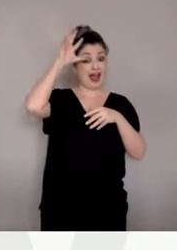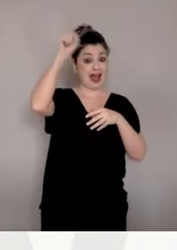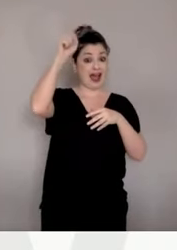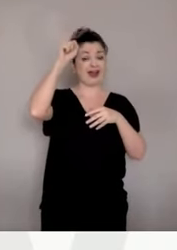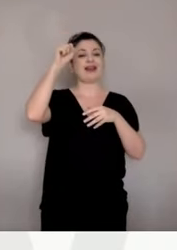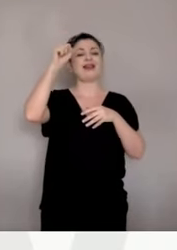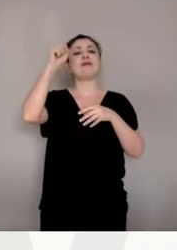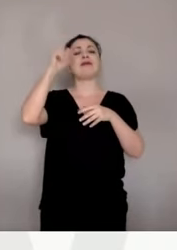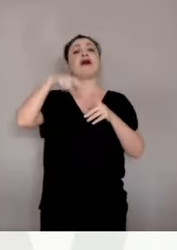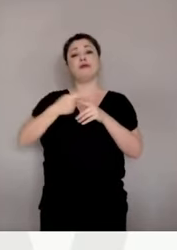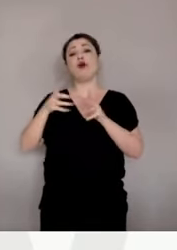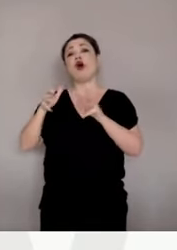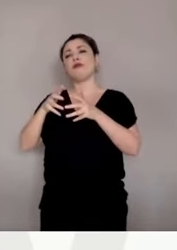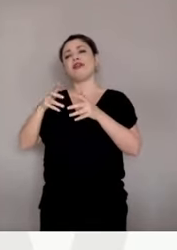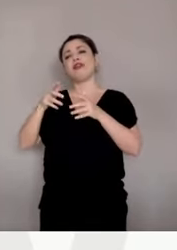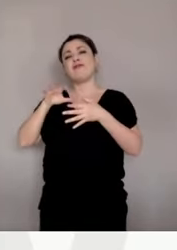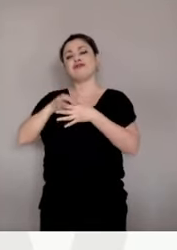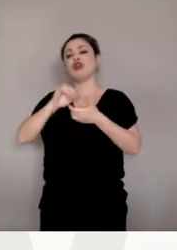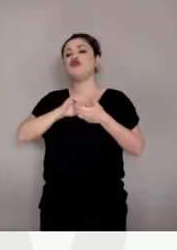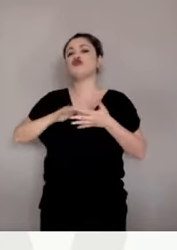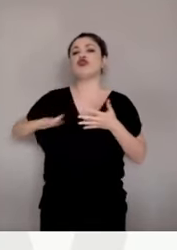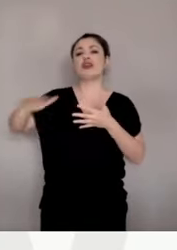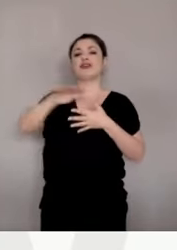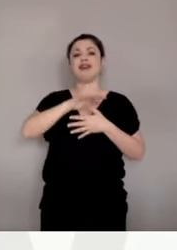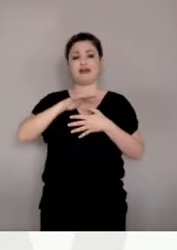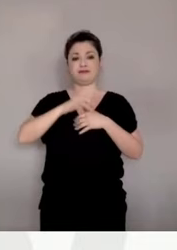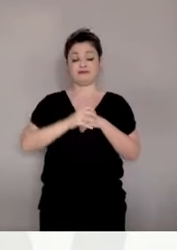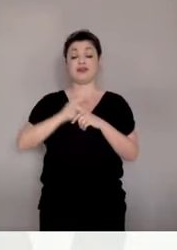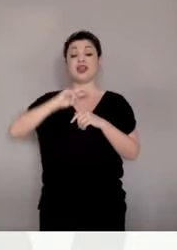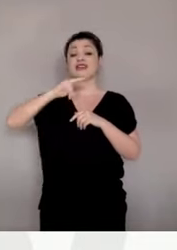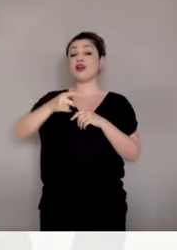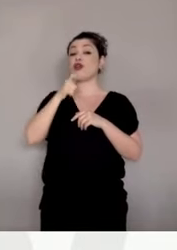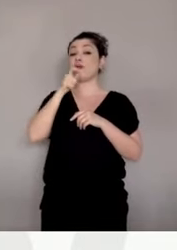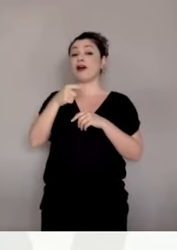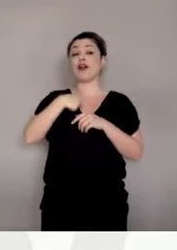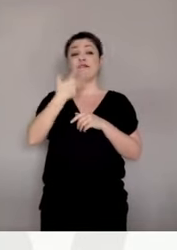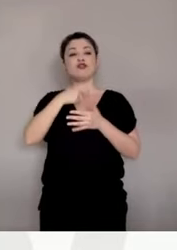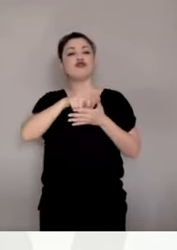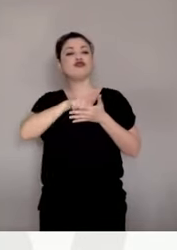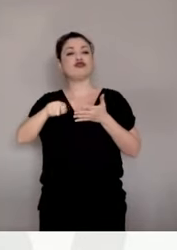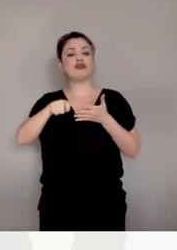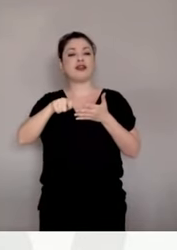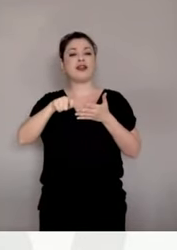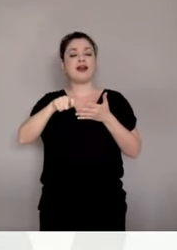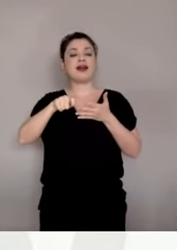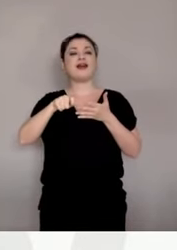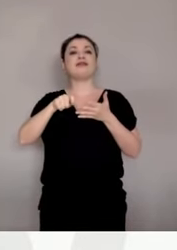ampia. La seconda parola che vorrei sottolineare è la parola